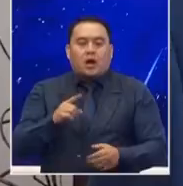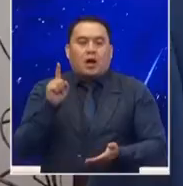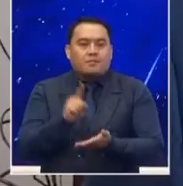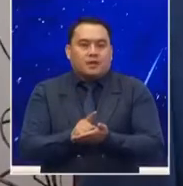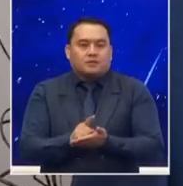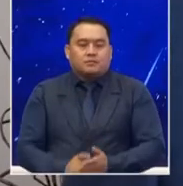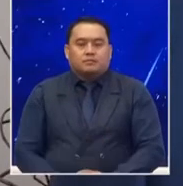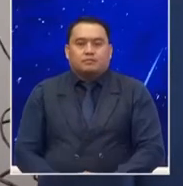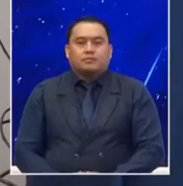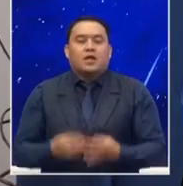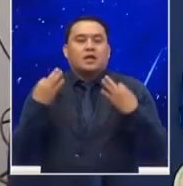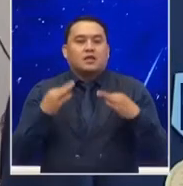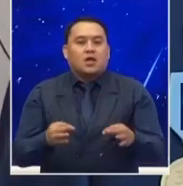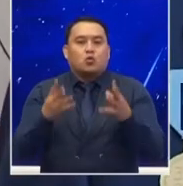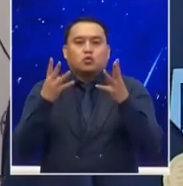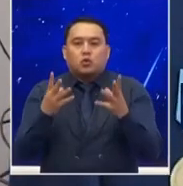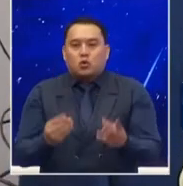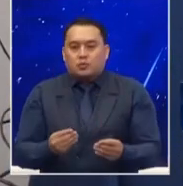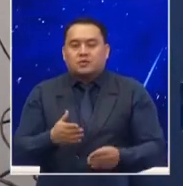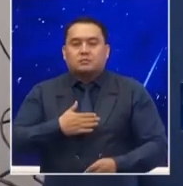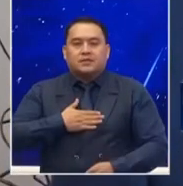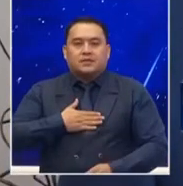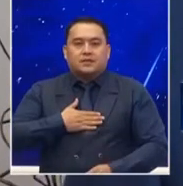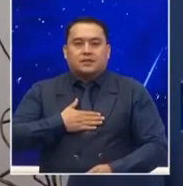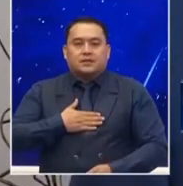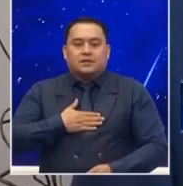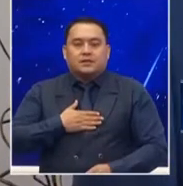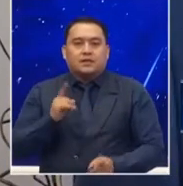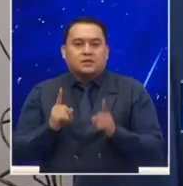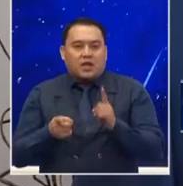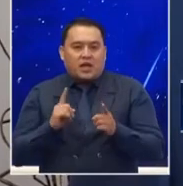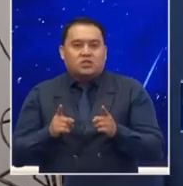есептеймін. Тәуелсіздік күніміз бұл біздің енді нағыз